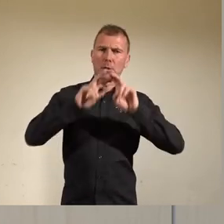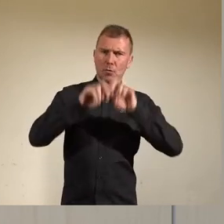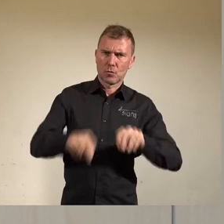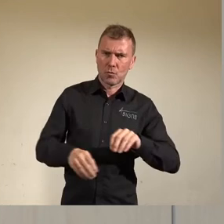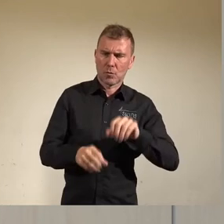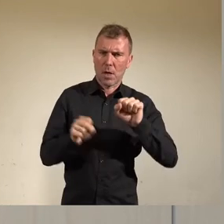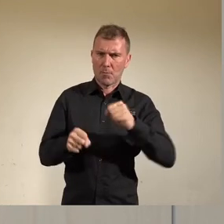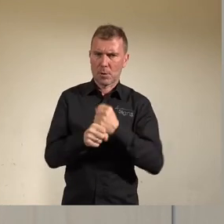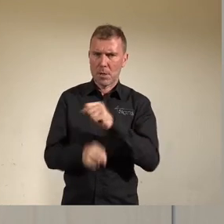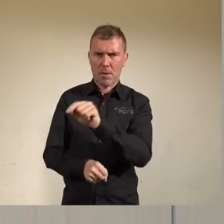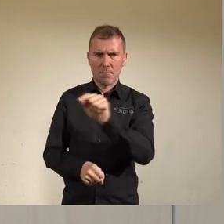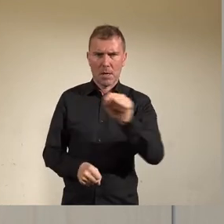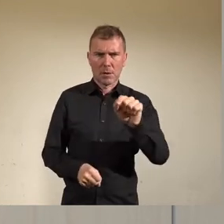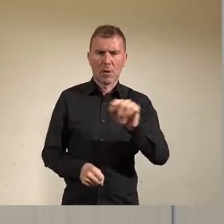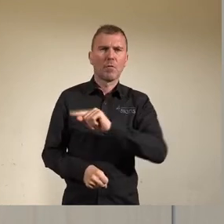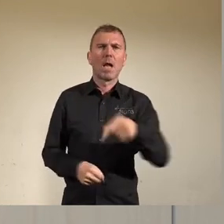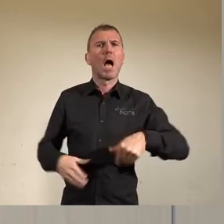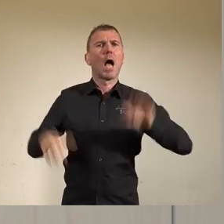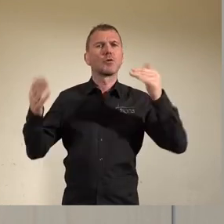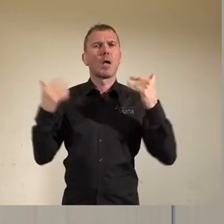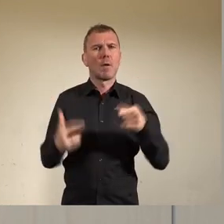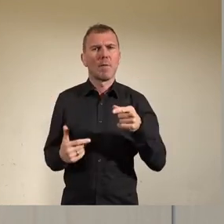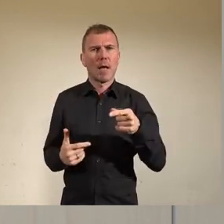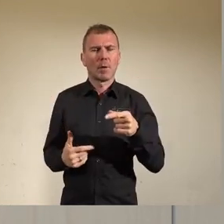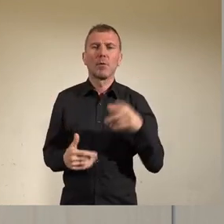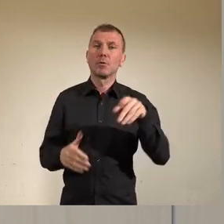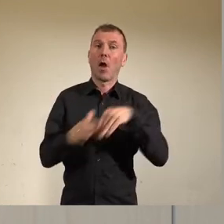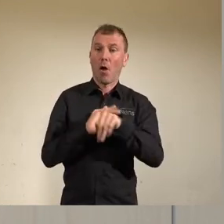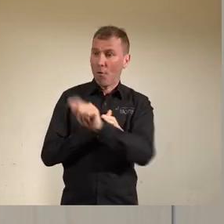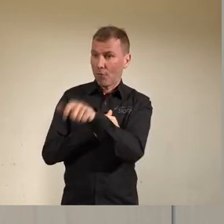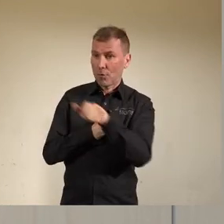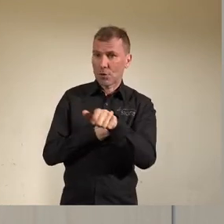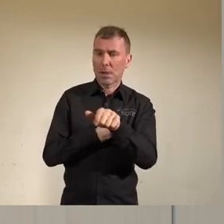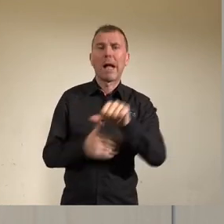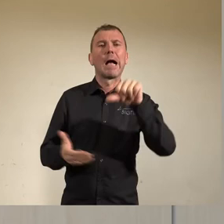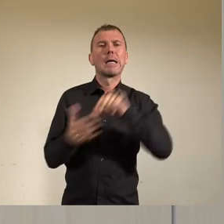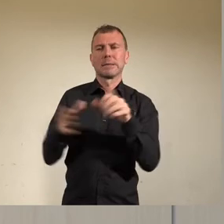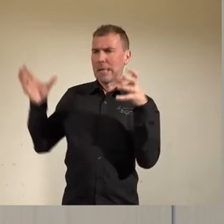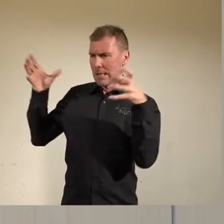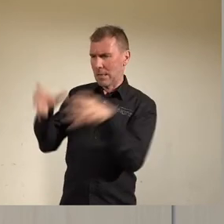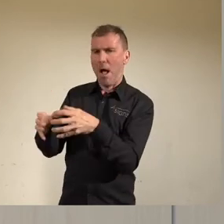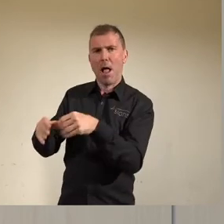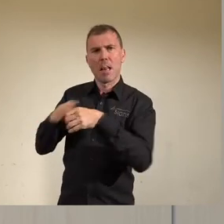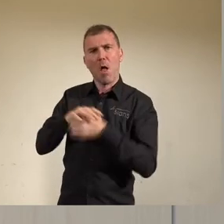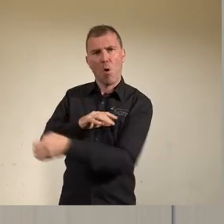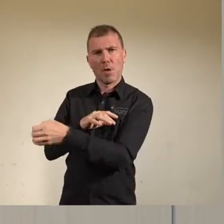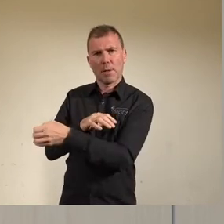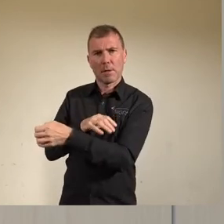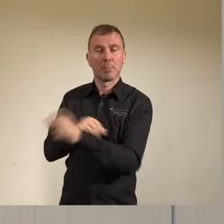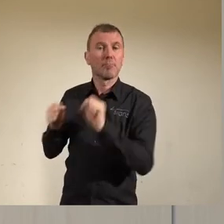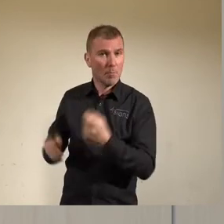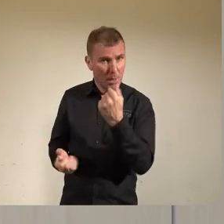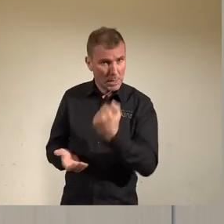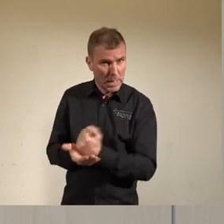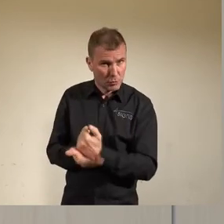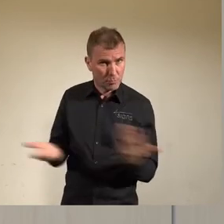ermöglichen für alle Asylbewerber und gleichzeitig die Flüchtlinge wieder zentral unterbringt, denn so sparen wir erstens Geld und